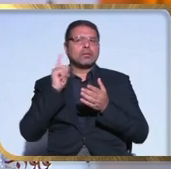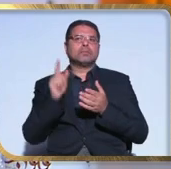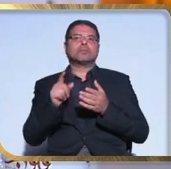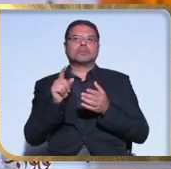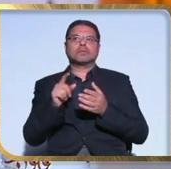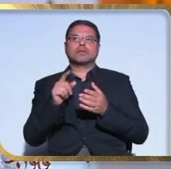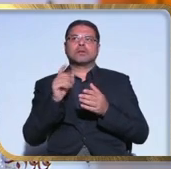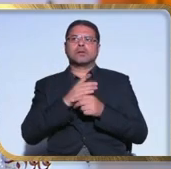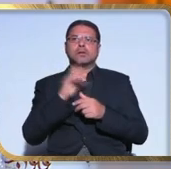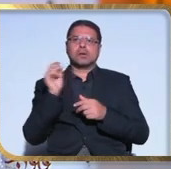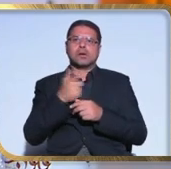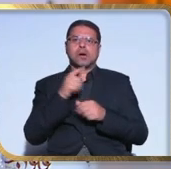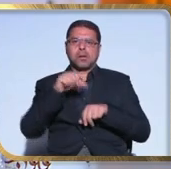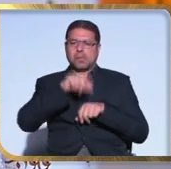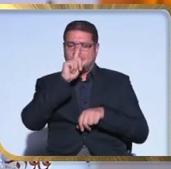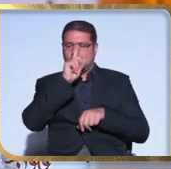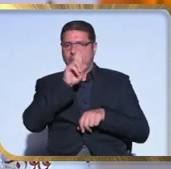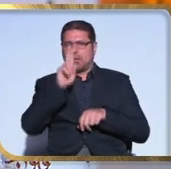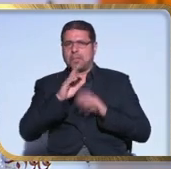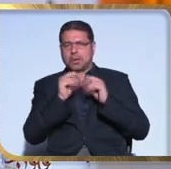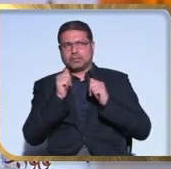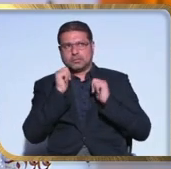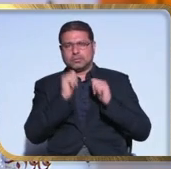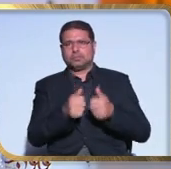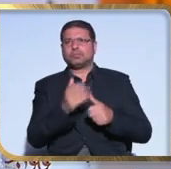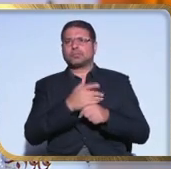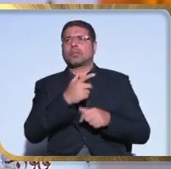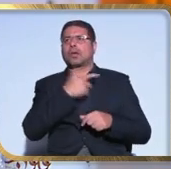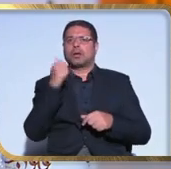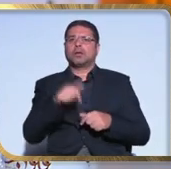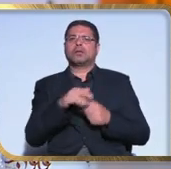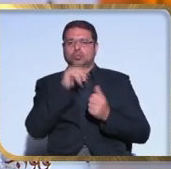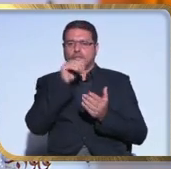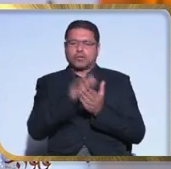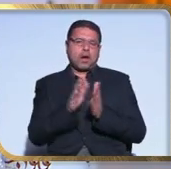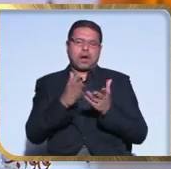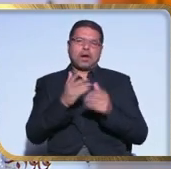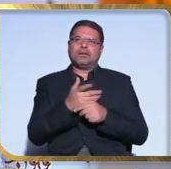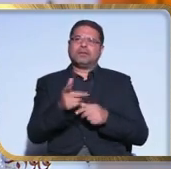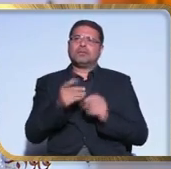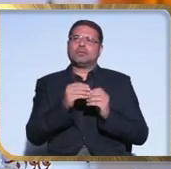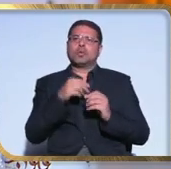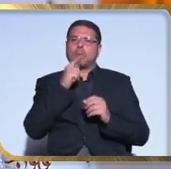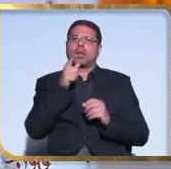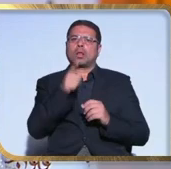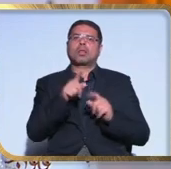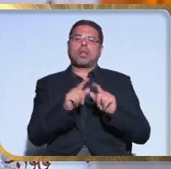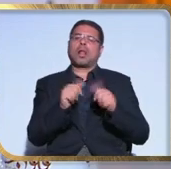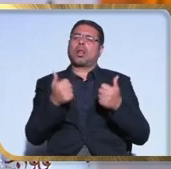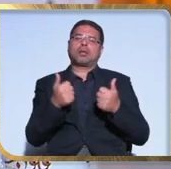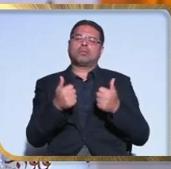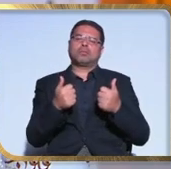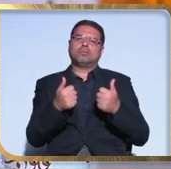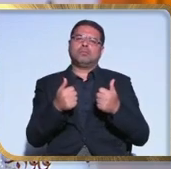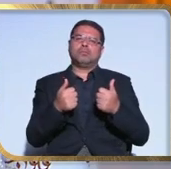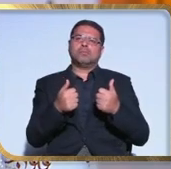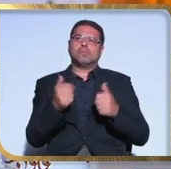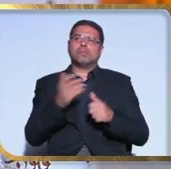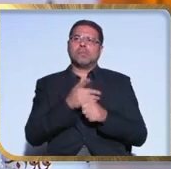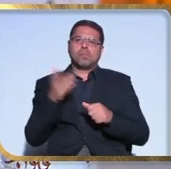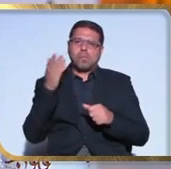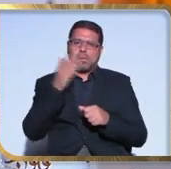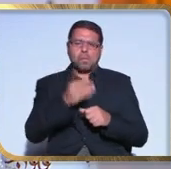المسارعه بذهب الى دار الافتاء المصريه و بيخص ان هذا ليس يمين ده بيقول لك انت طالئ فيروح